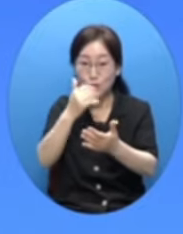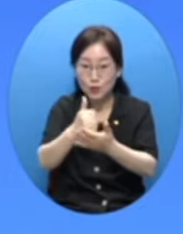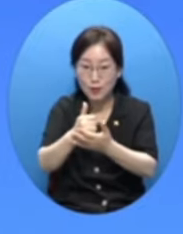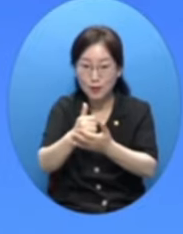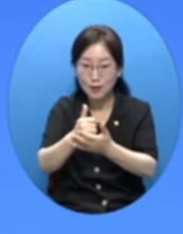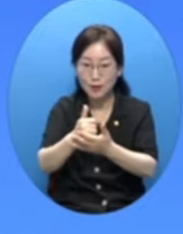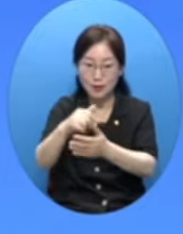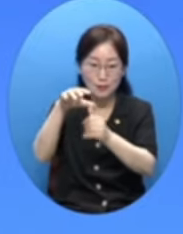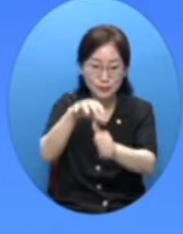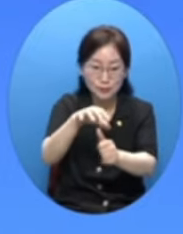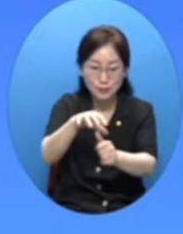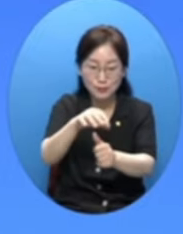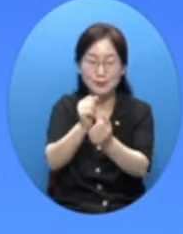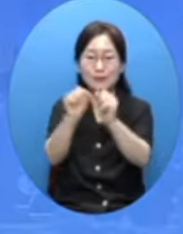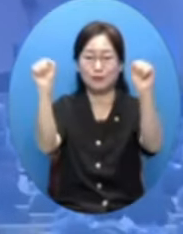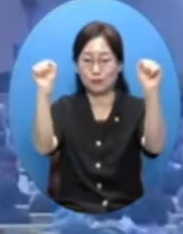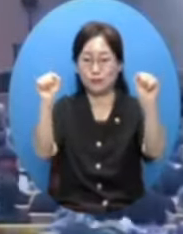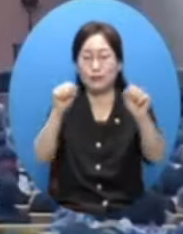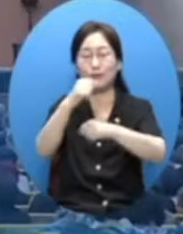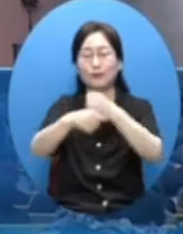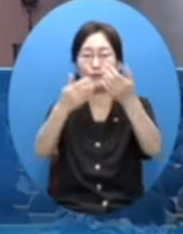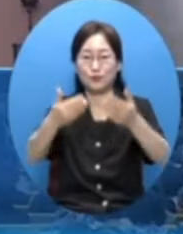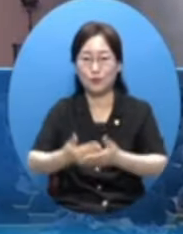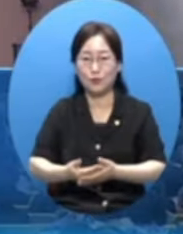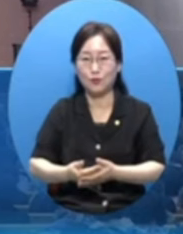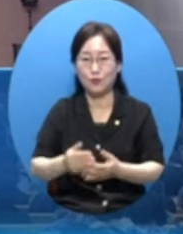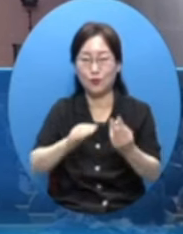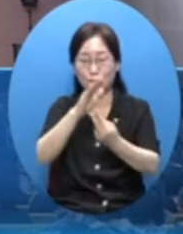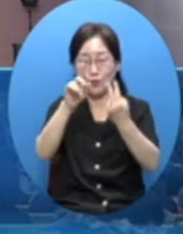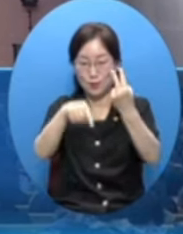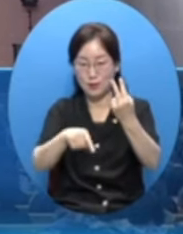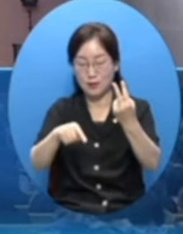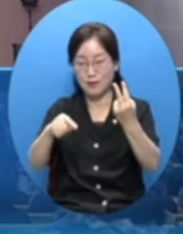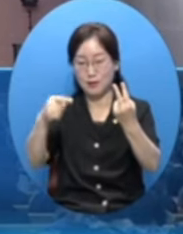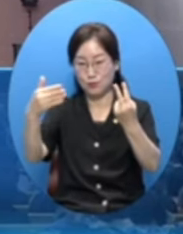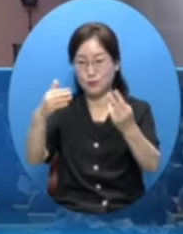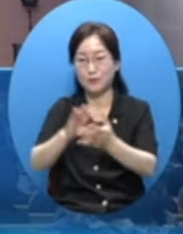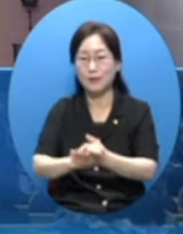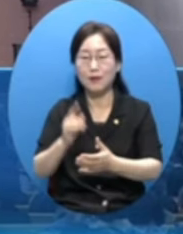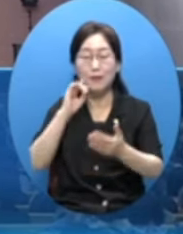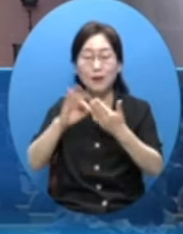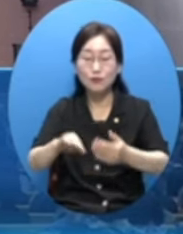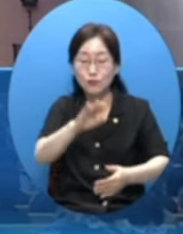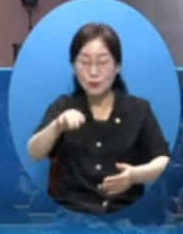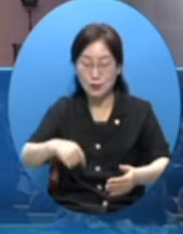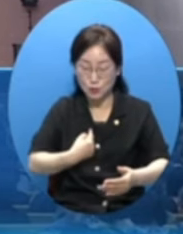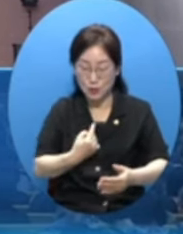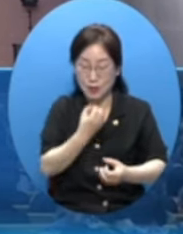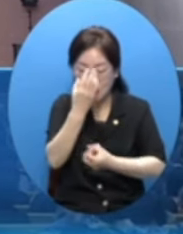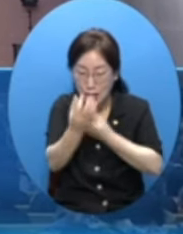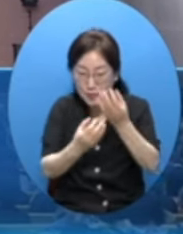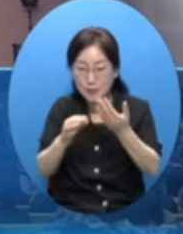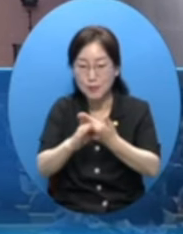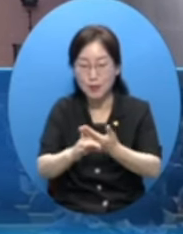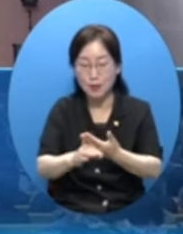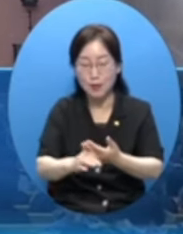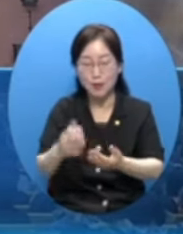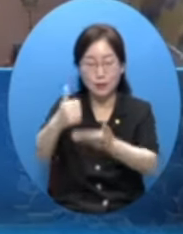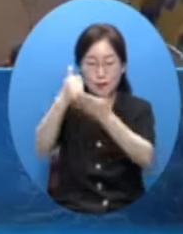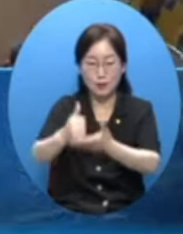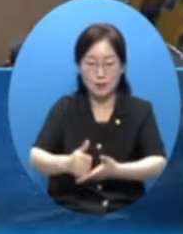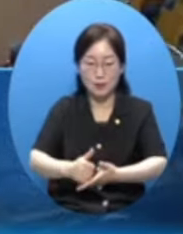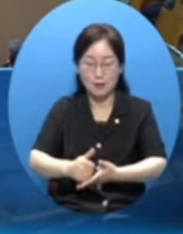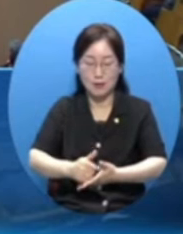자유케 해 주실 것입니다. 요한일서 1장 9절을 말씀합니다. 만일 우리가 우리 죄를 자백하면 그는 미쁘시고